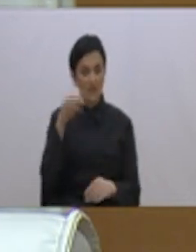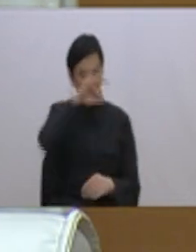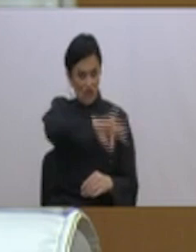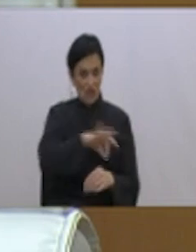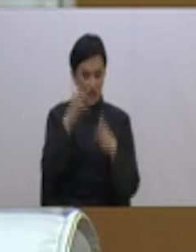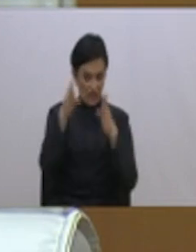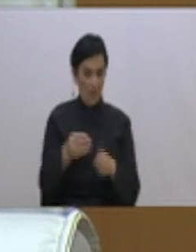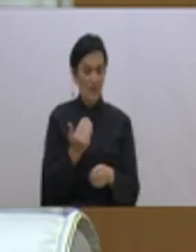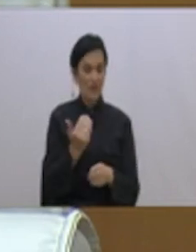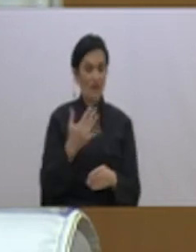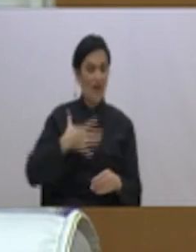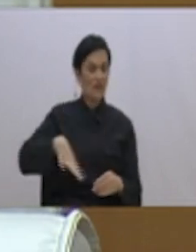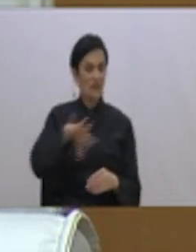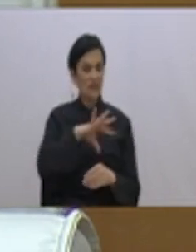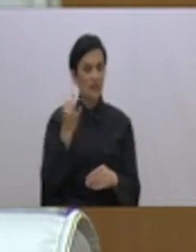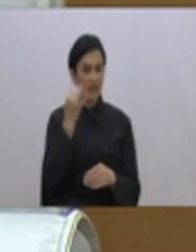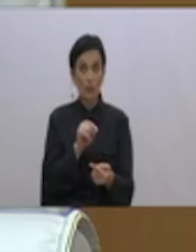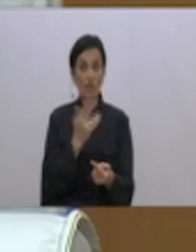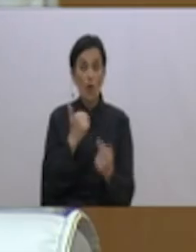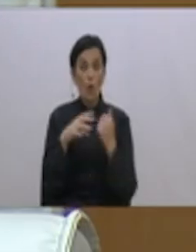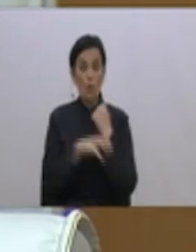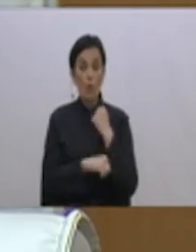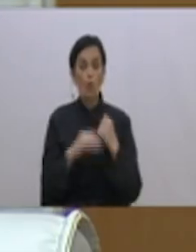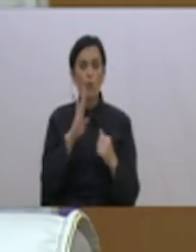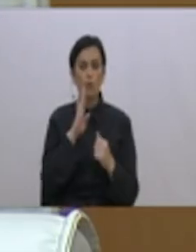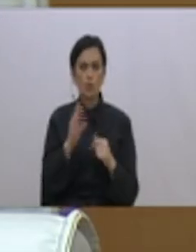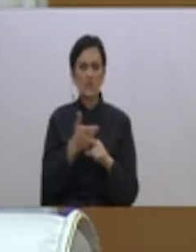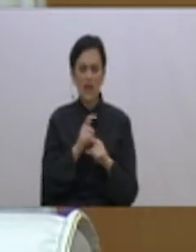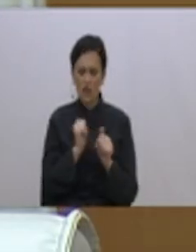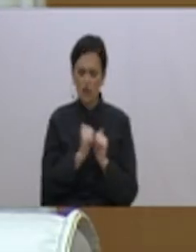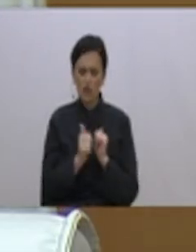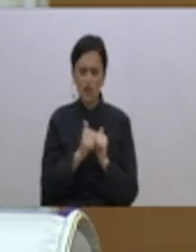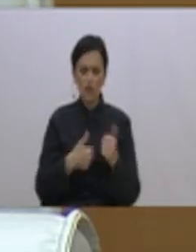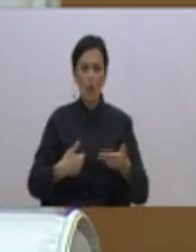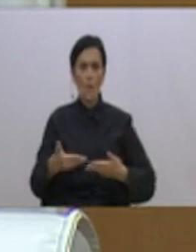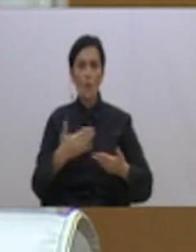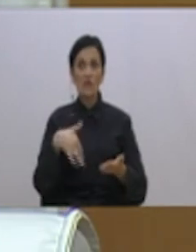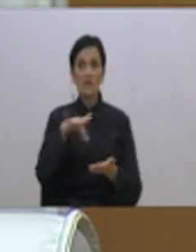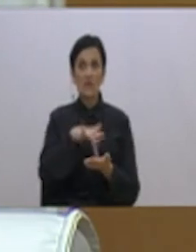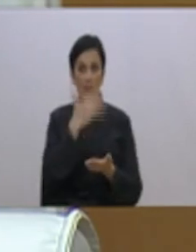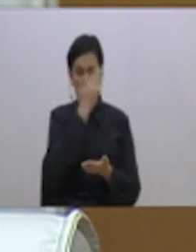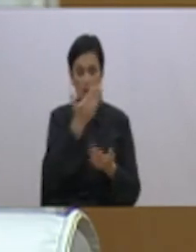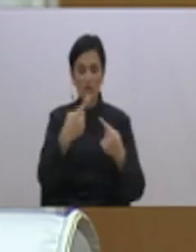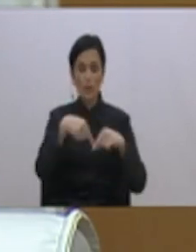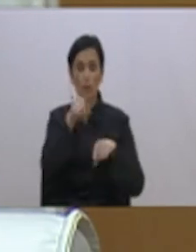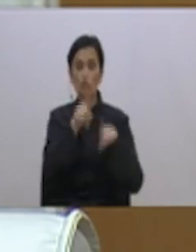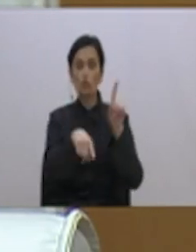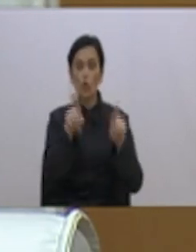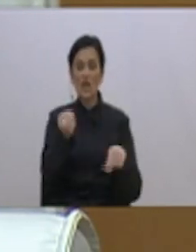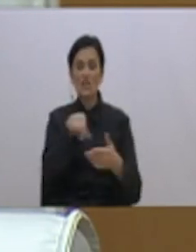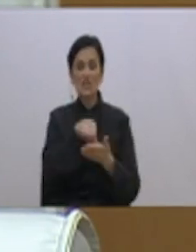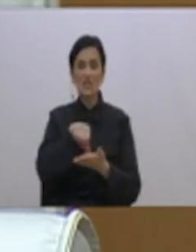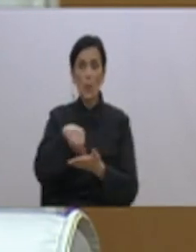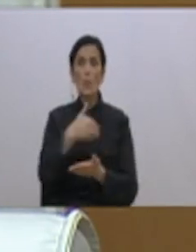თქვენივე ქვეყნის ინტერესების საწინააღმდეგოდ. ბრიუსელში ძალიან ხშირად მოსიარულე სამოქალაქო საზოგადოების ზოგიერთ